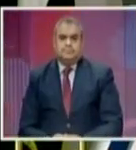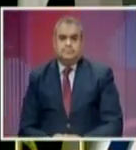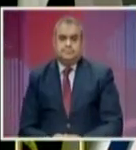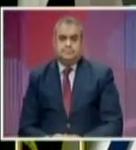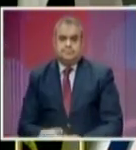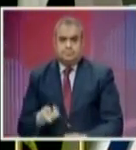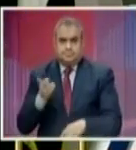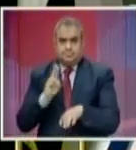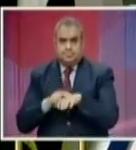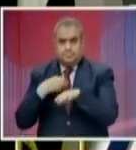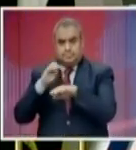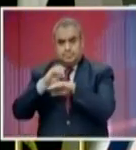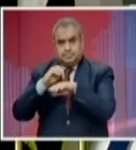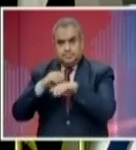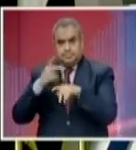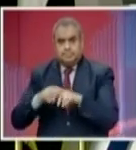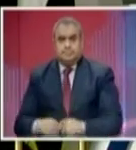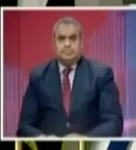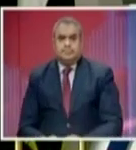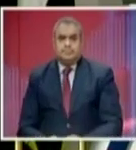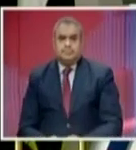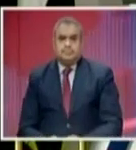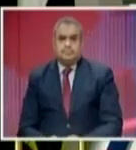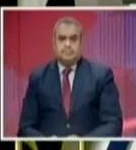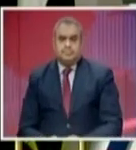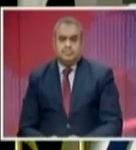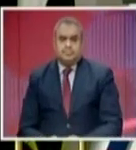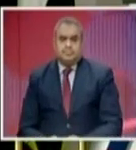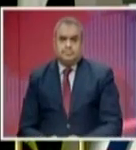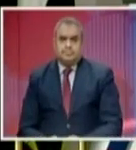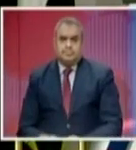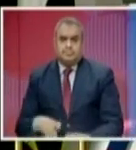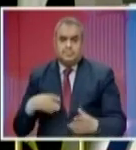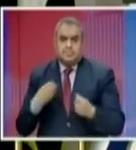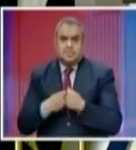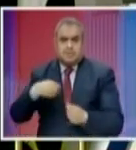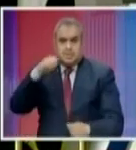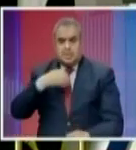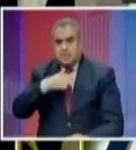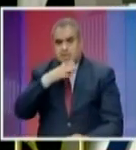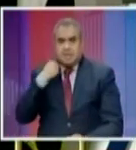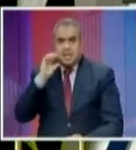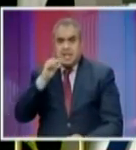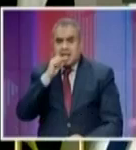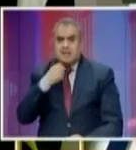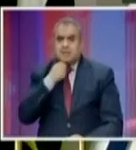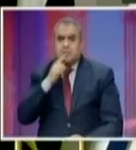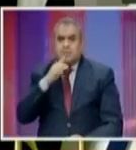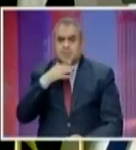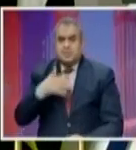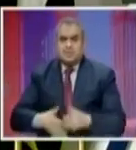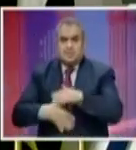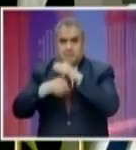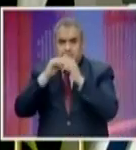وبعد كده أشكر حبيبي هو شيخ علي جمعة واشكر دكتوره امل مبدا